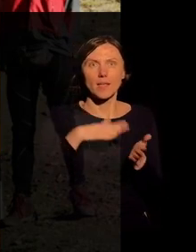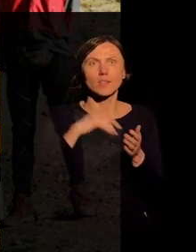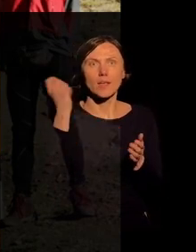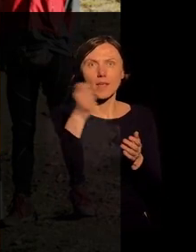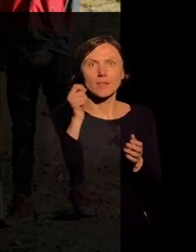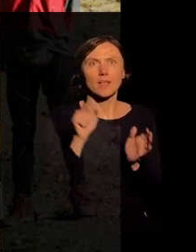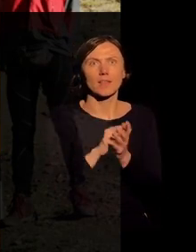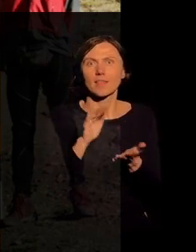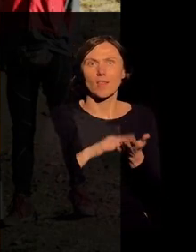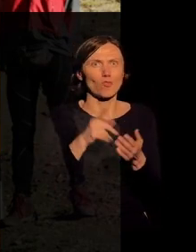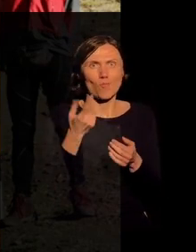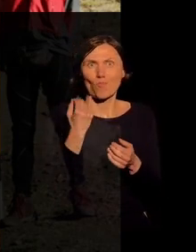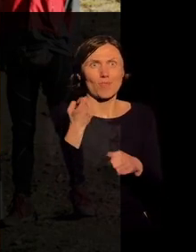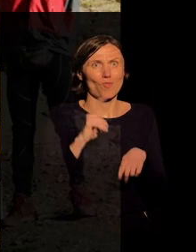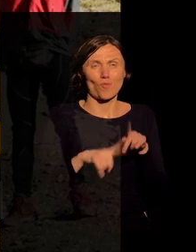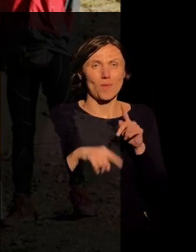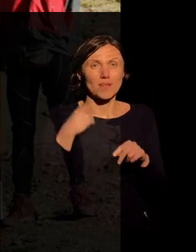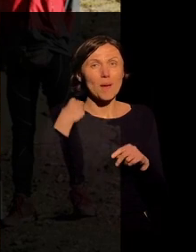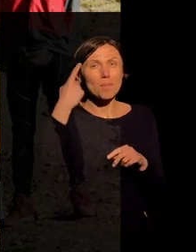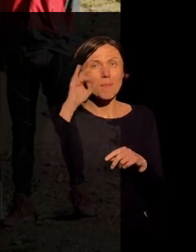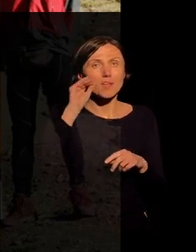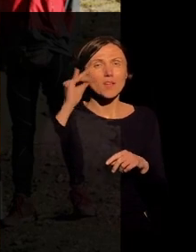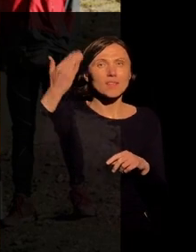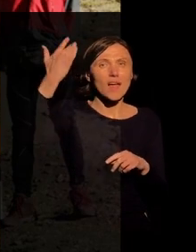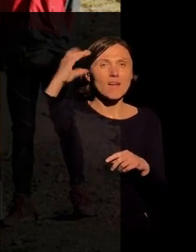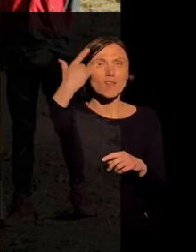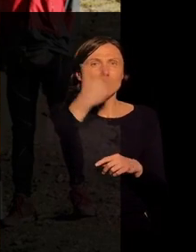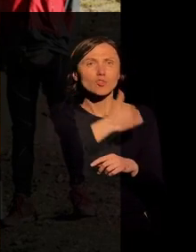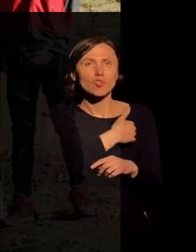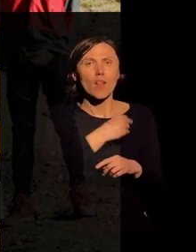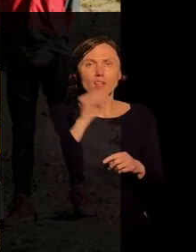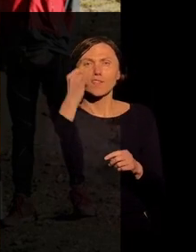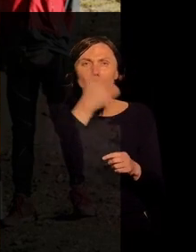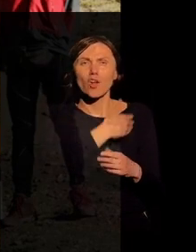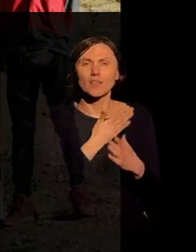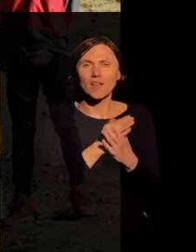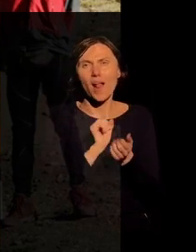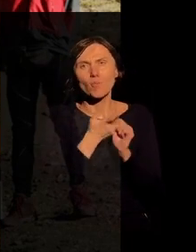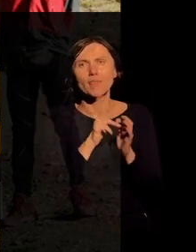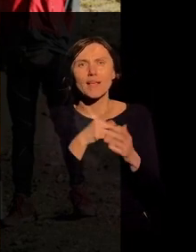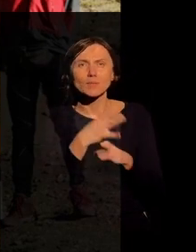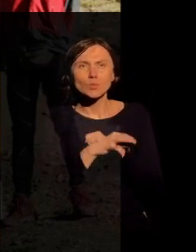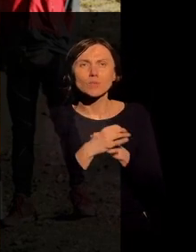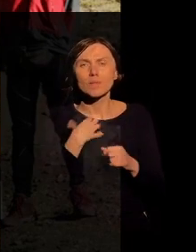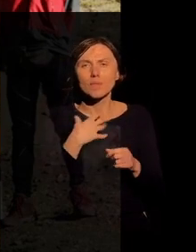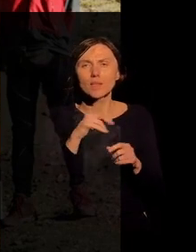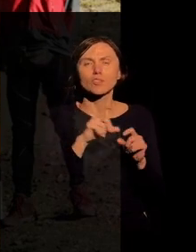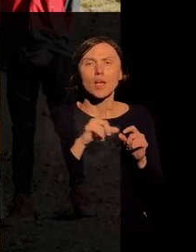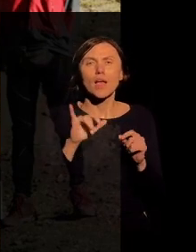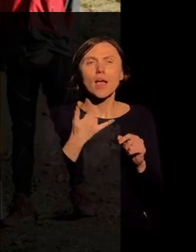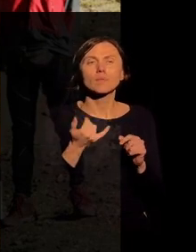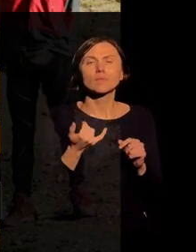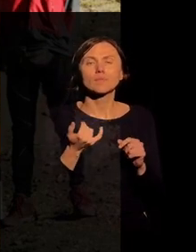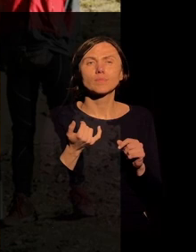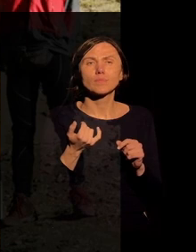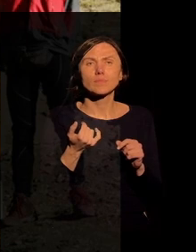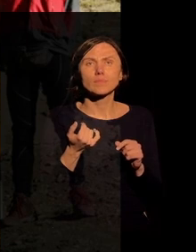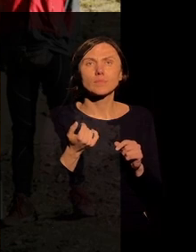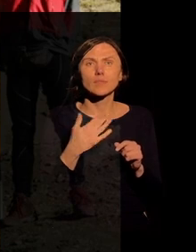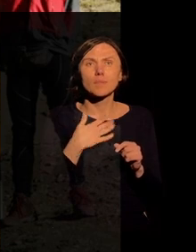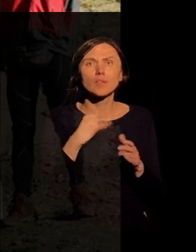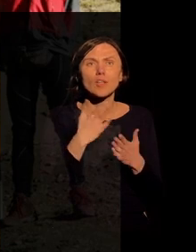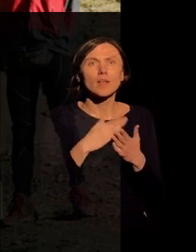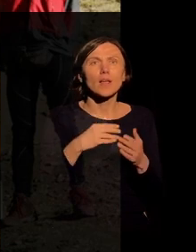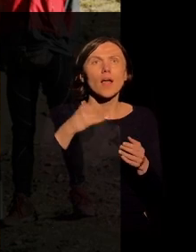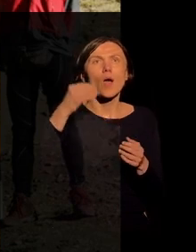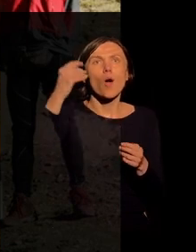To było nienormalne. Tak jak jeszcze pamiętam, kiedyś miałem w szkole, jak jeszcze w średniej szkole czy na studiach, miałem taki też okres, że jakby miałem taką fazę